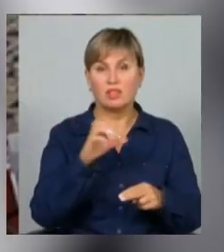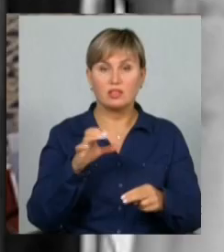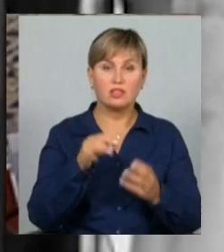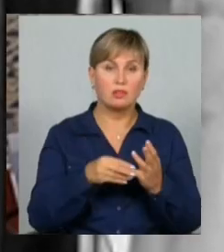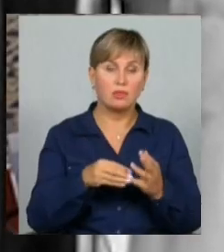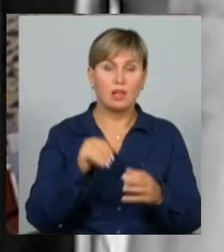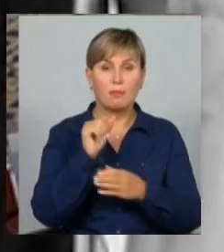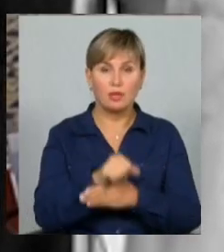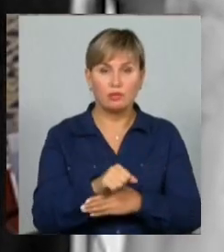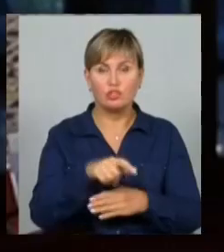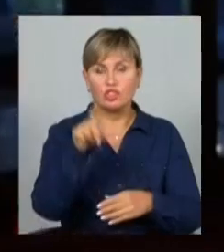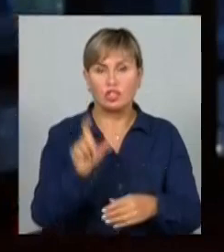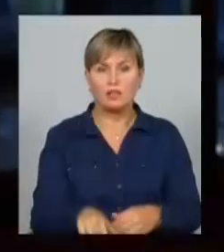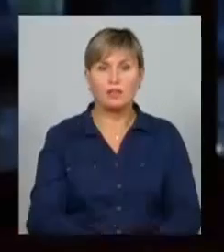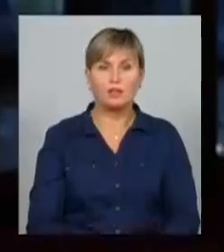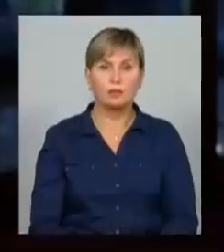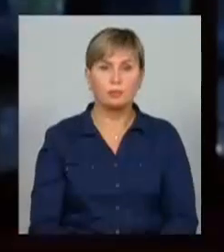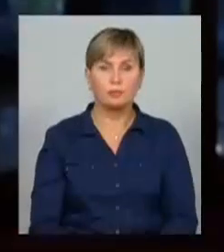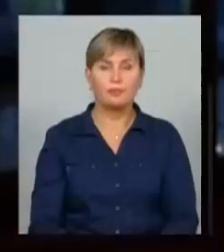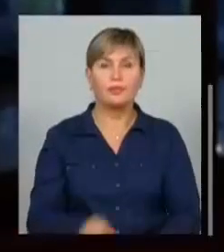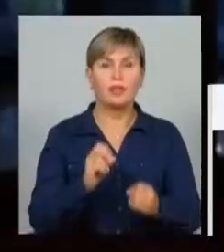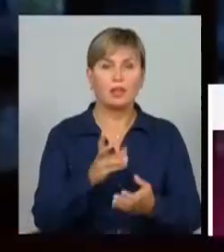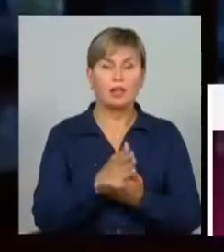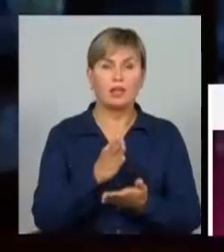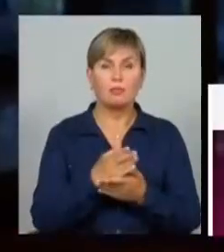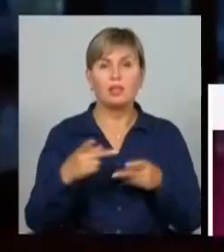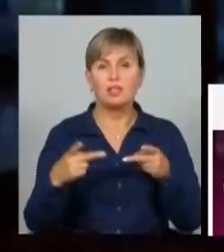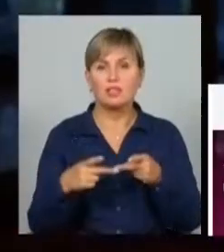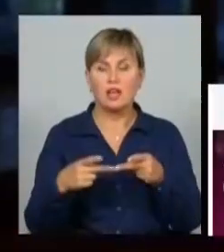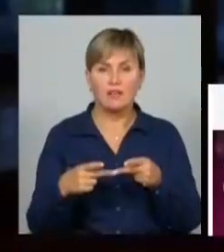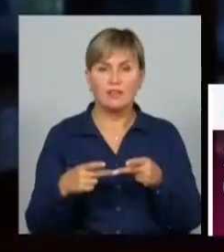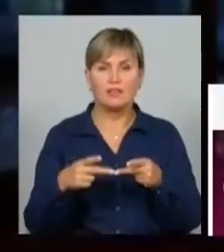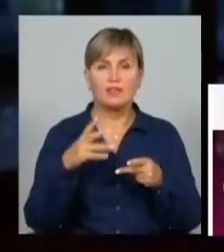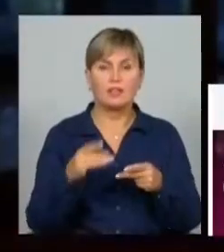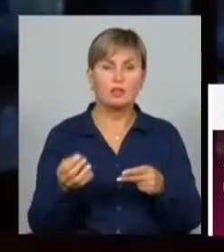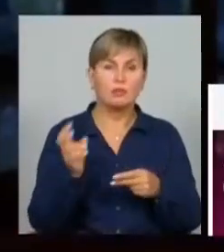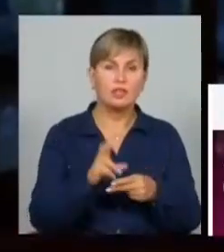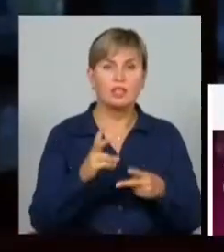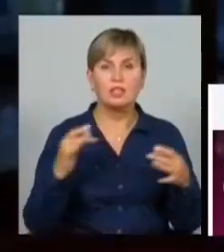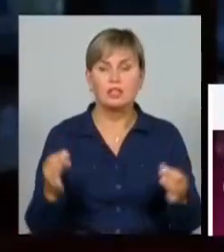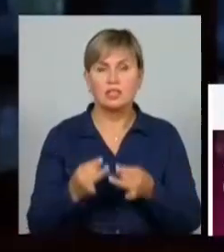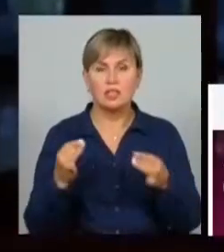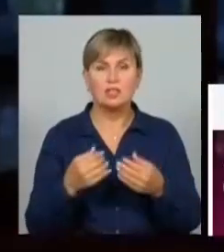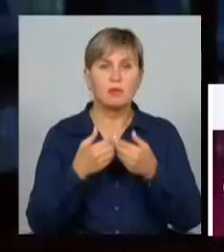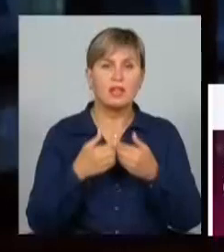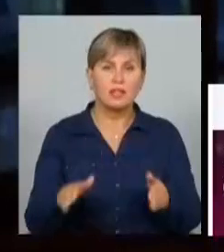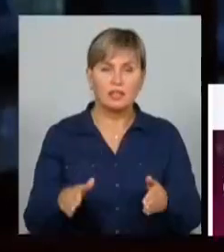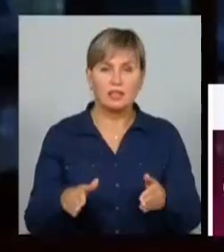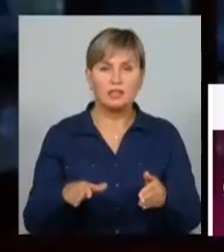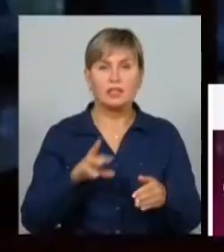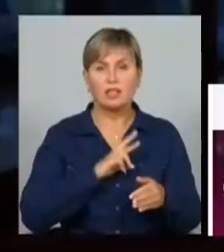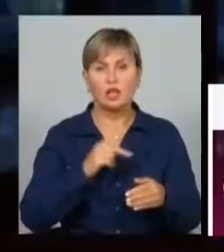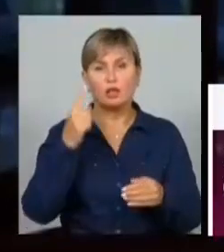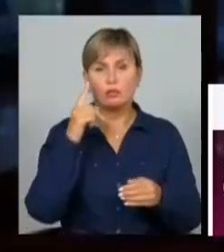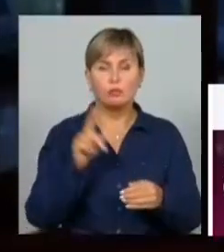«Земля, поклонись человеку». То, как он умеет сравнивать, сопоставлять, приходя к интересным открытиям, я